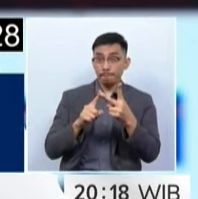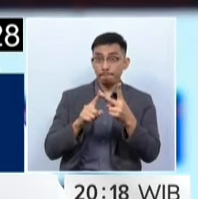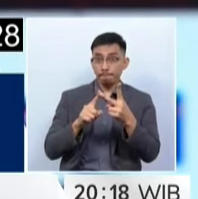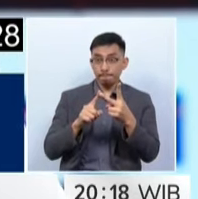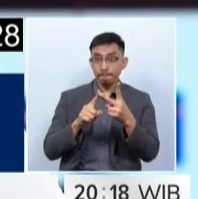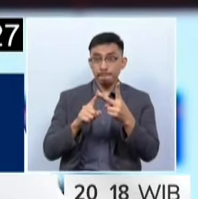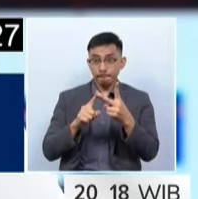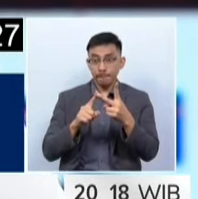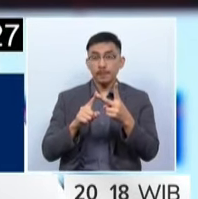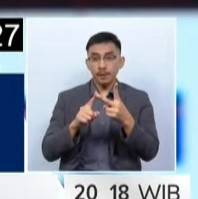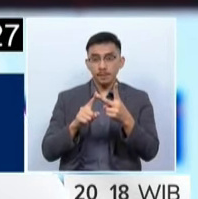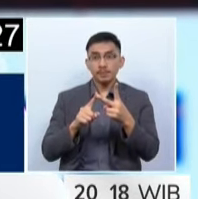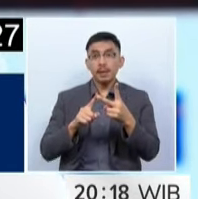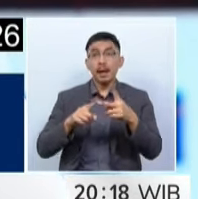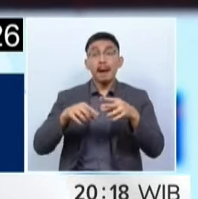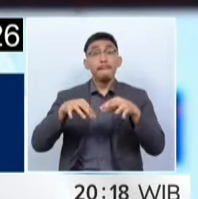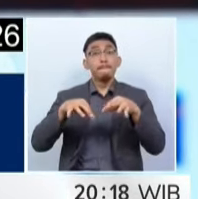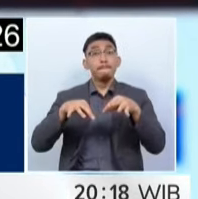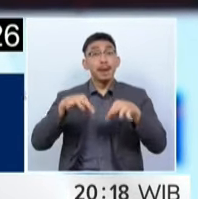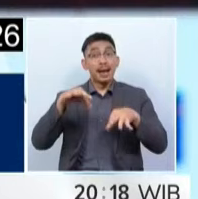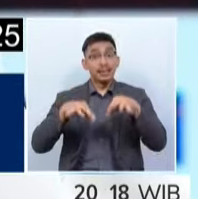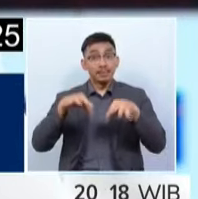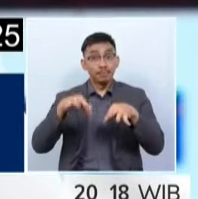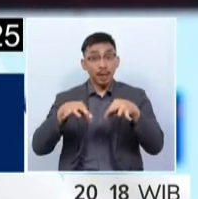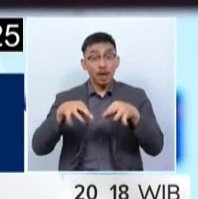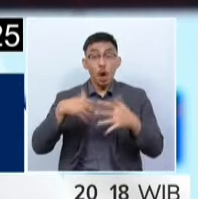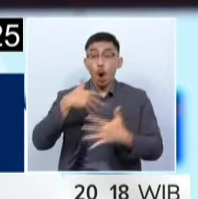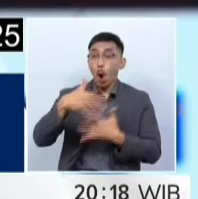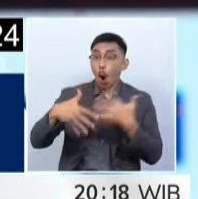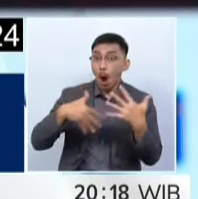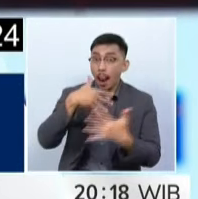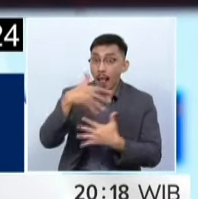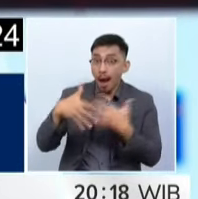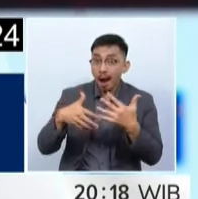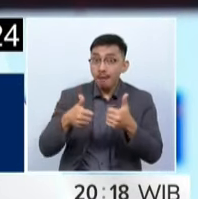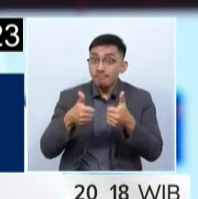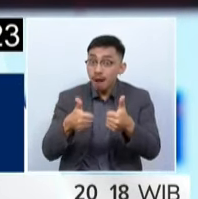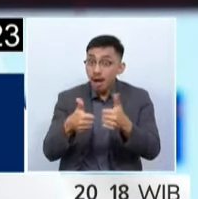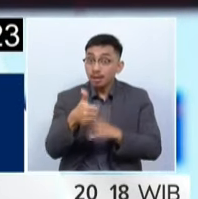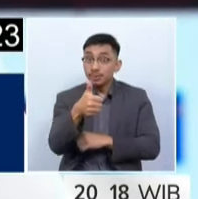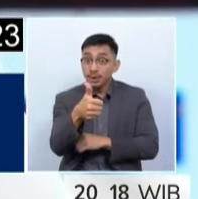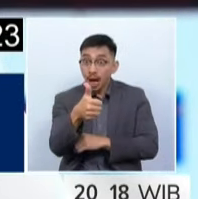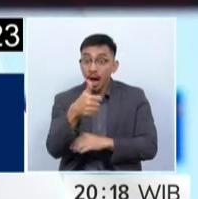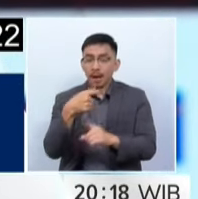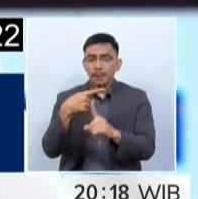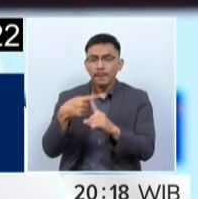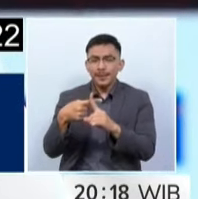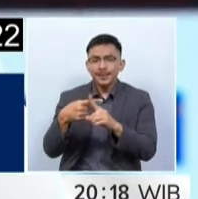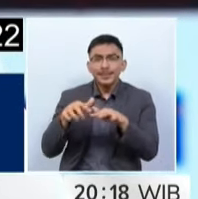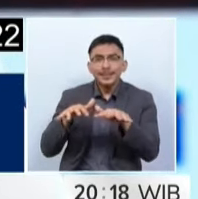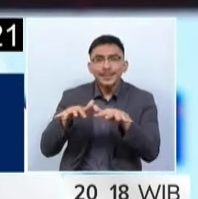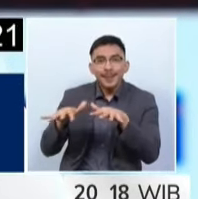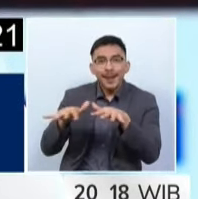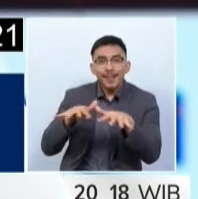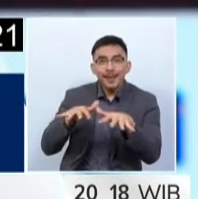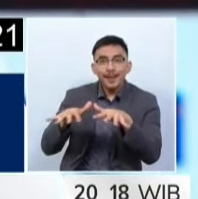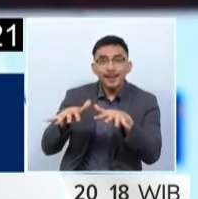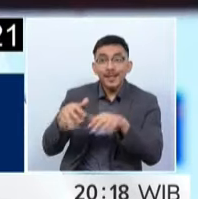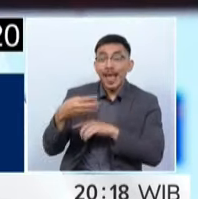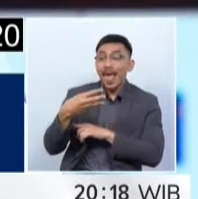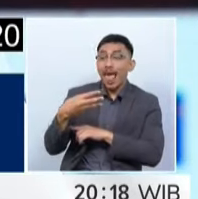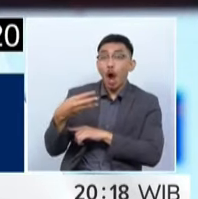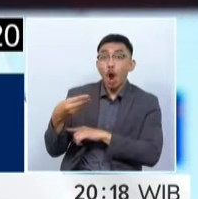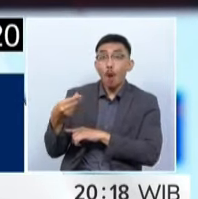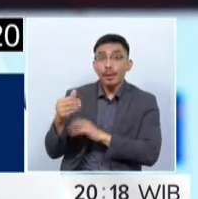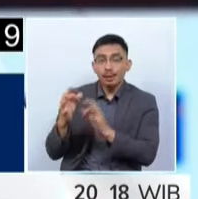yang pengelolaan yang baik dan dengan strategi ekonomi yang tepat terutama dengan